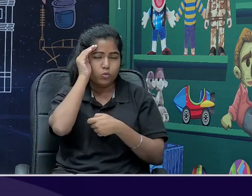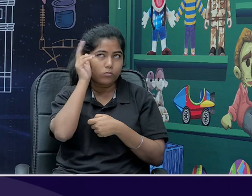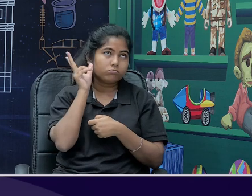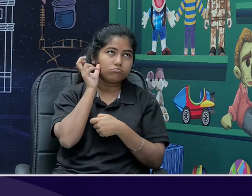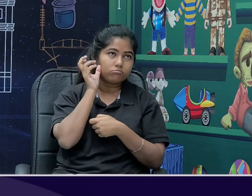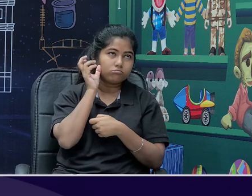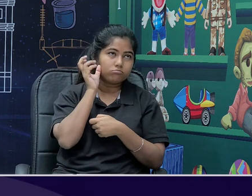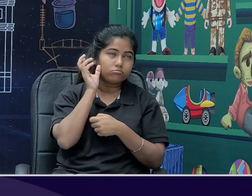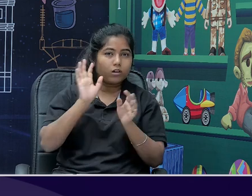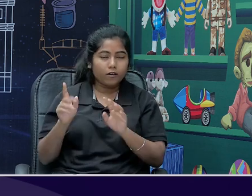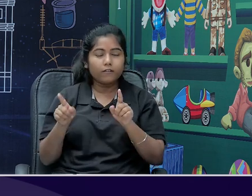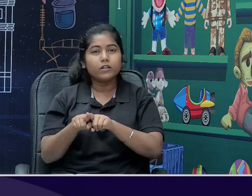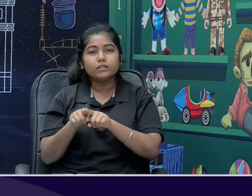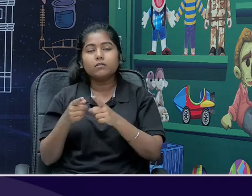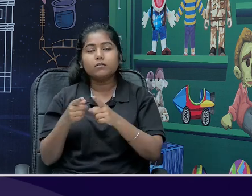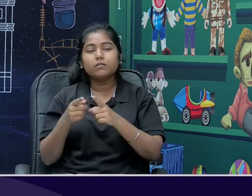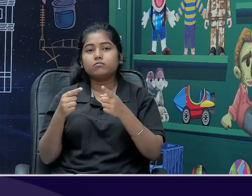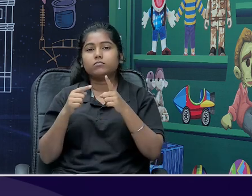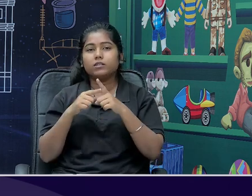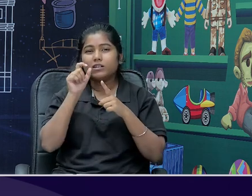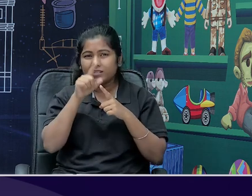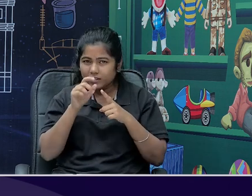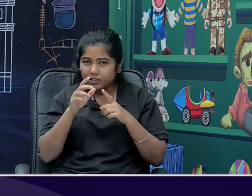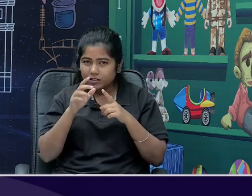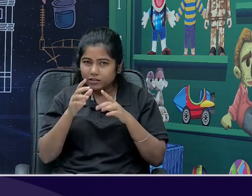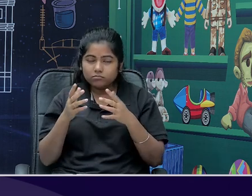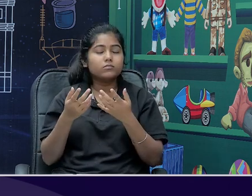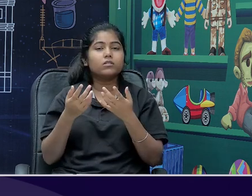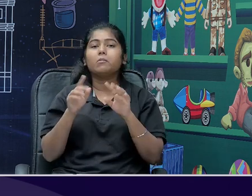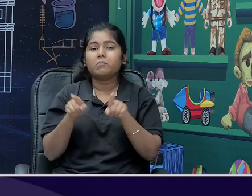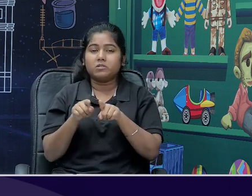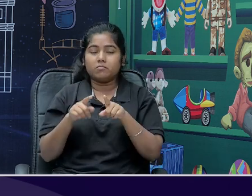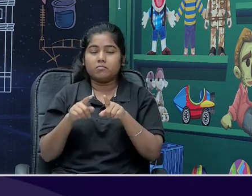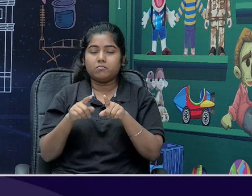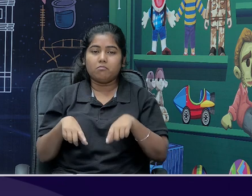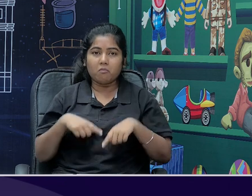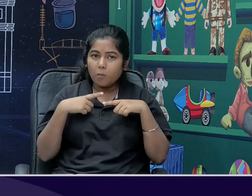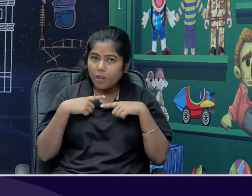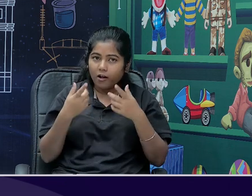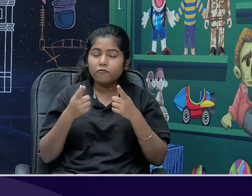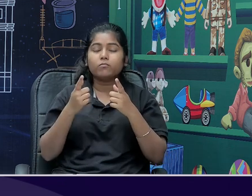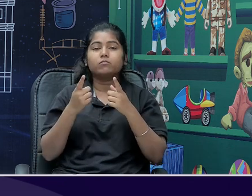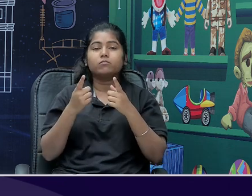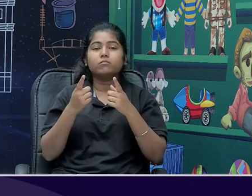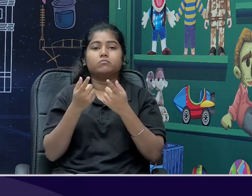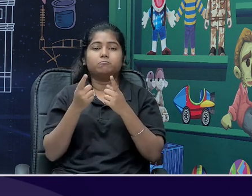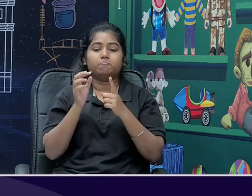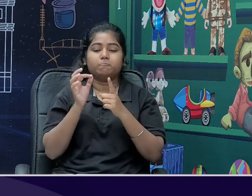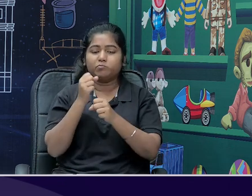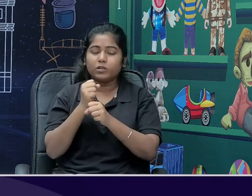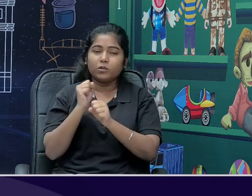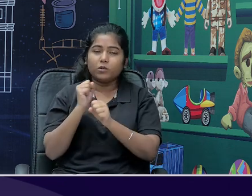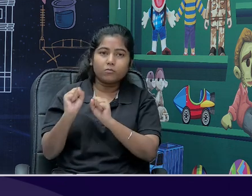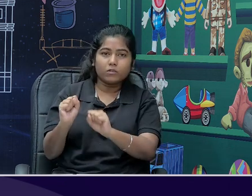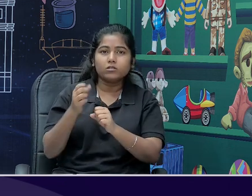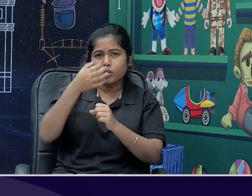में भी railways और telegraph, अभी life insurance corporation का public issue आया है, तो इस तरीके